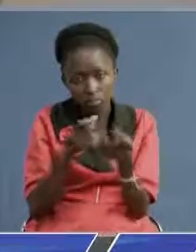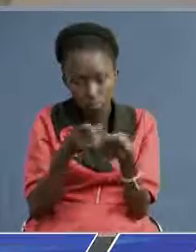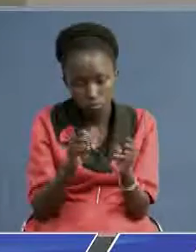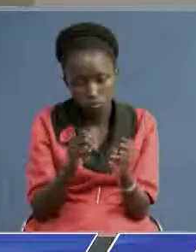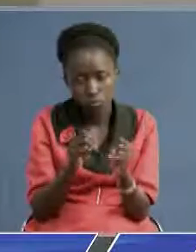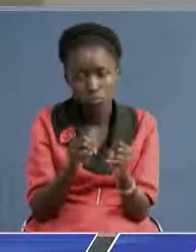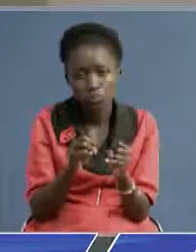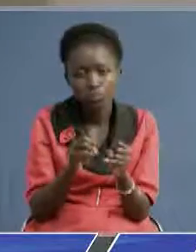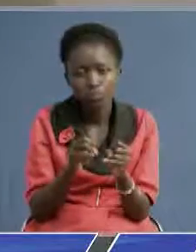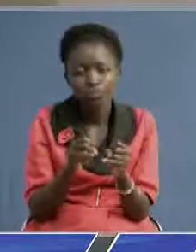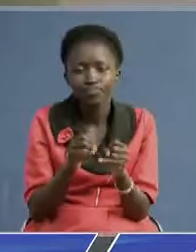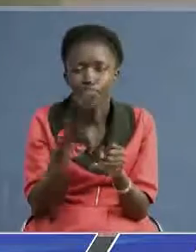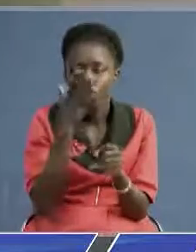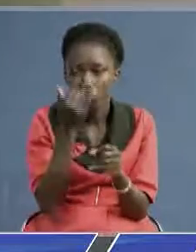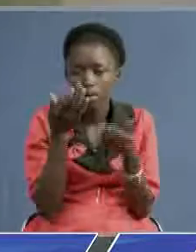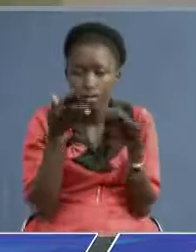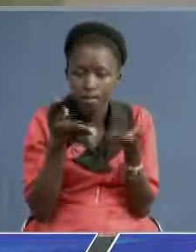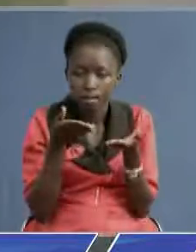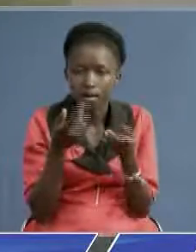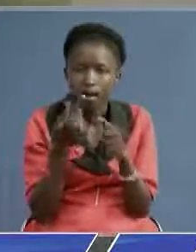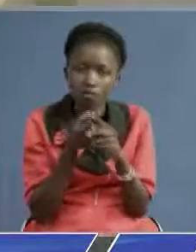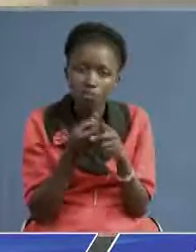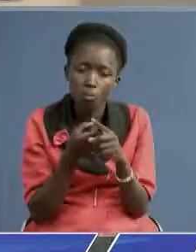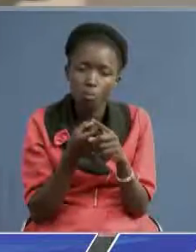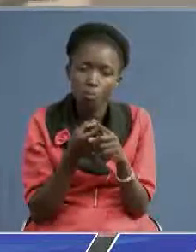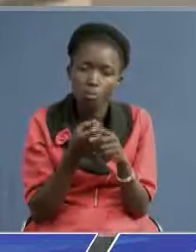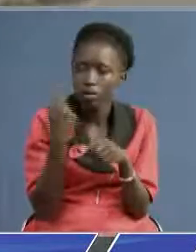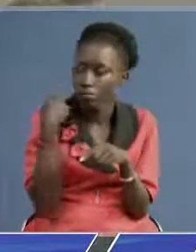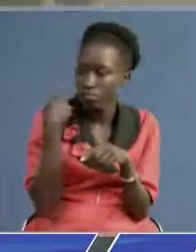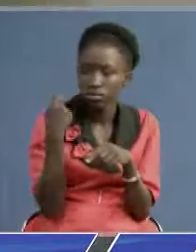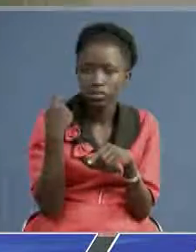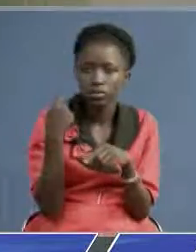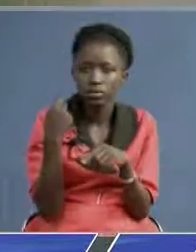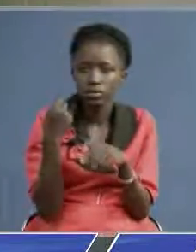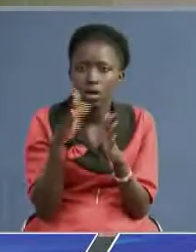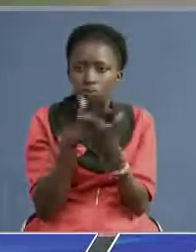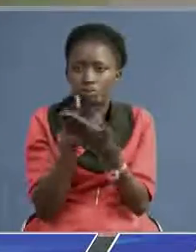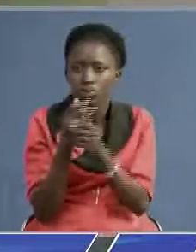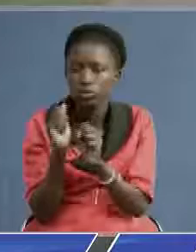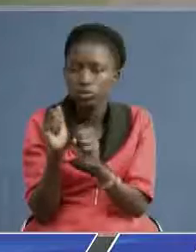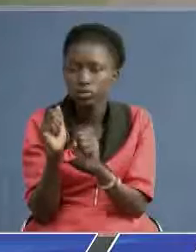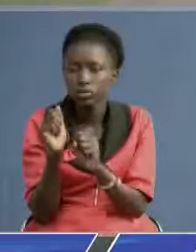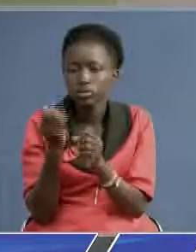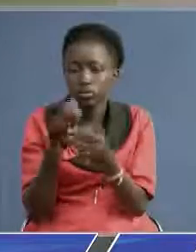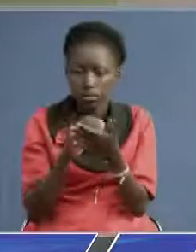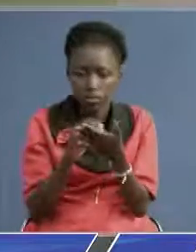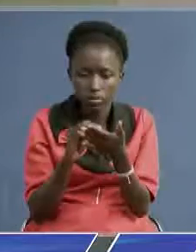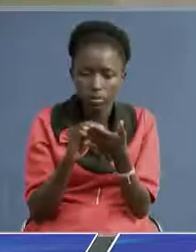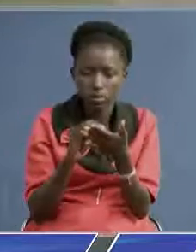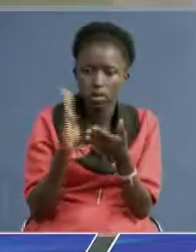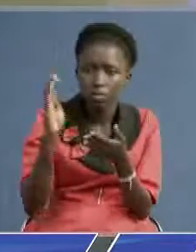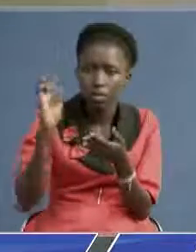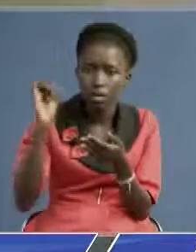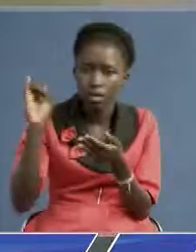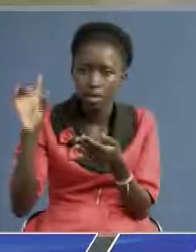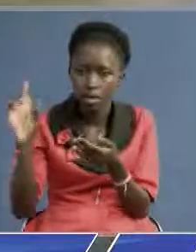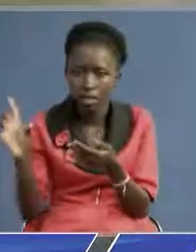juhudi. Sababu sasa tangu juzi, rais ametia sahihi finance